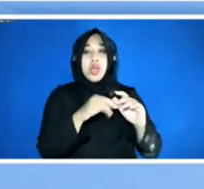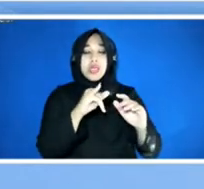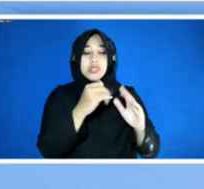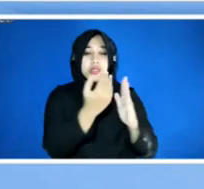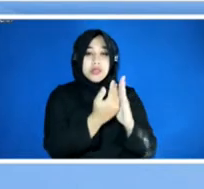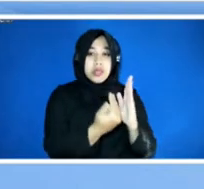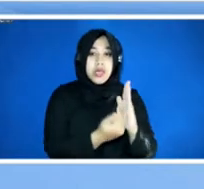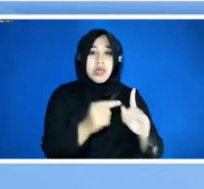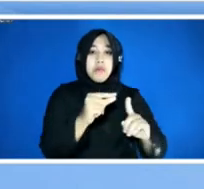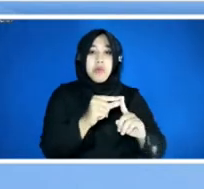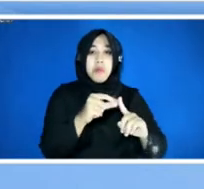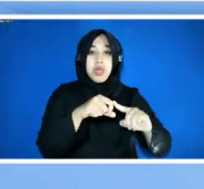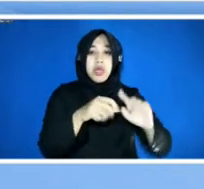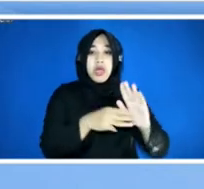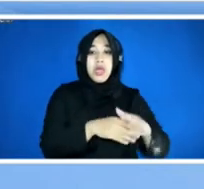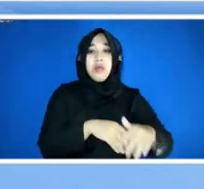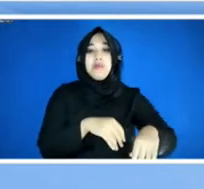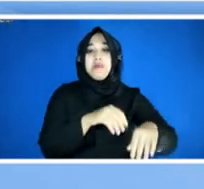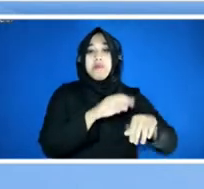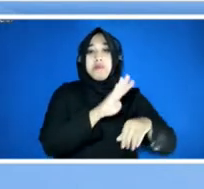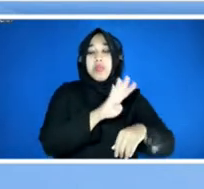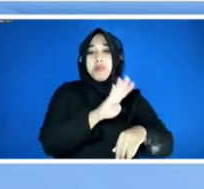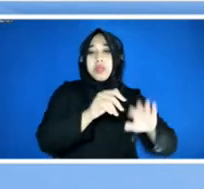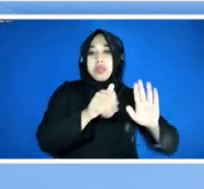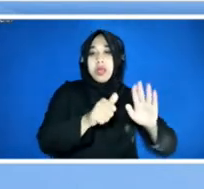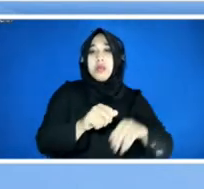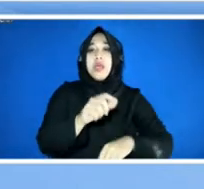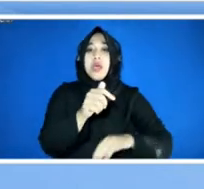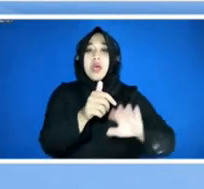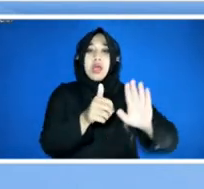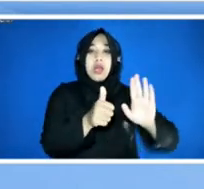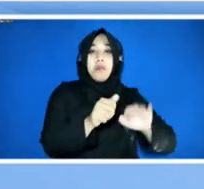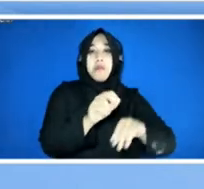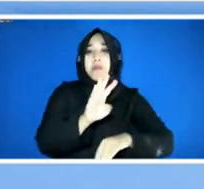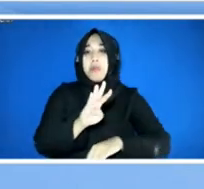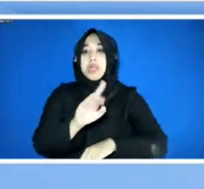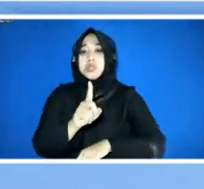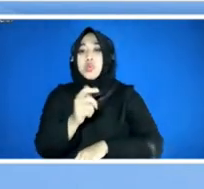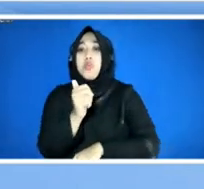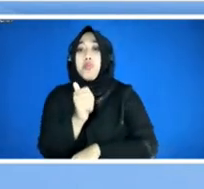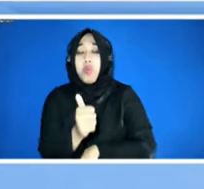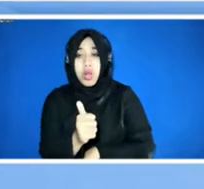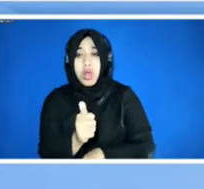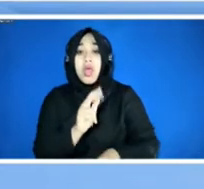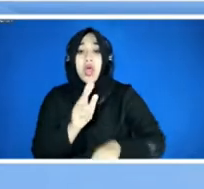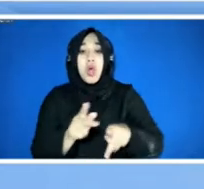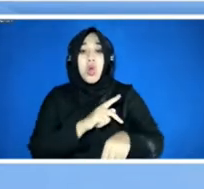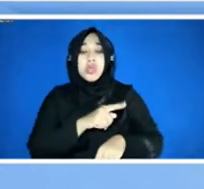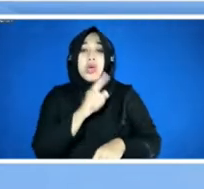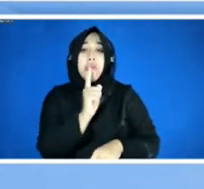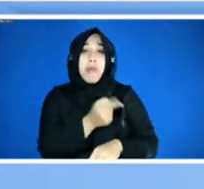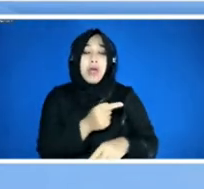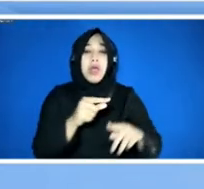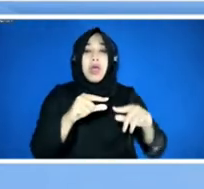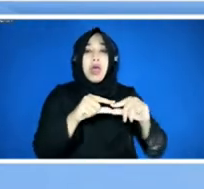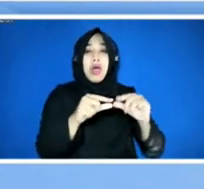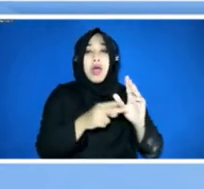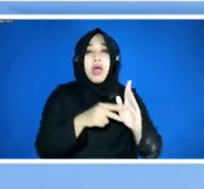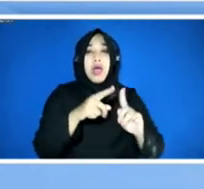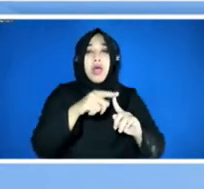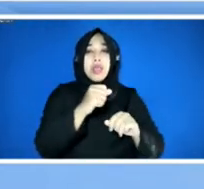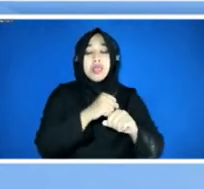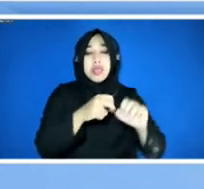nomor 446, KMK nomor 4641, itu membolehkan kita menggunakan antigen. Jadi semua daerah kalau mau